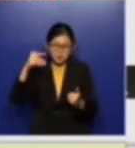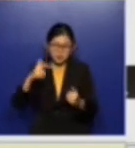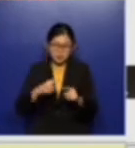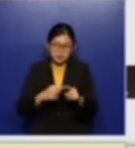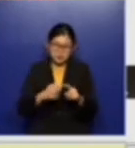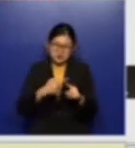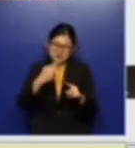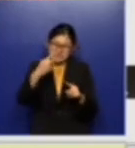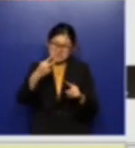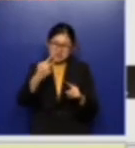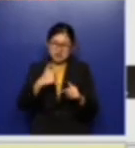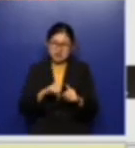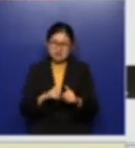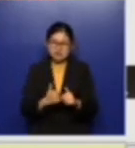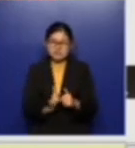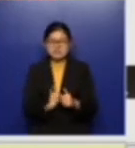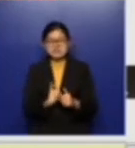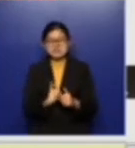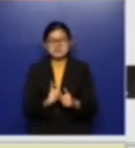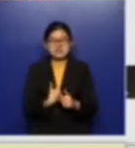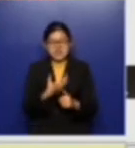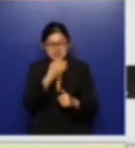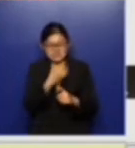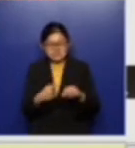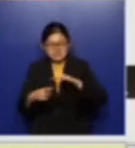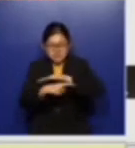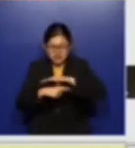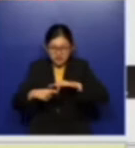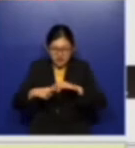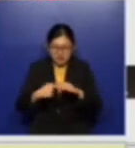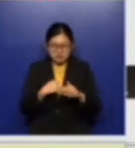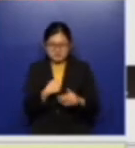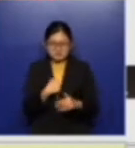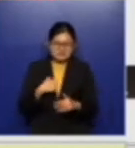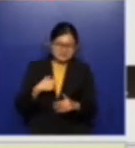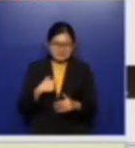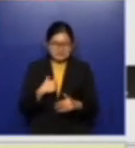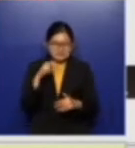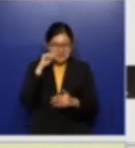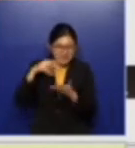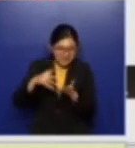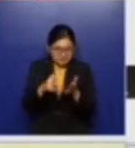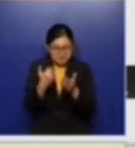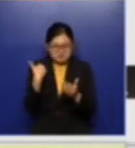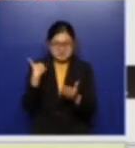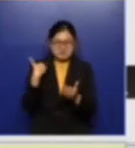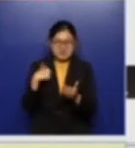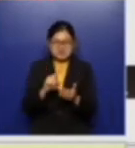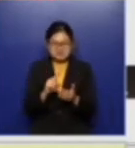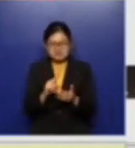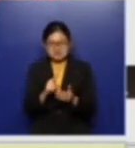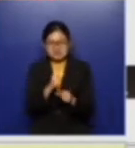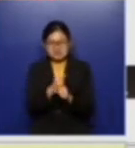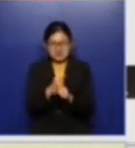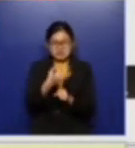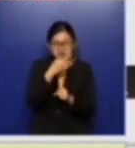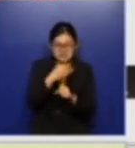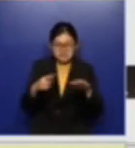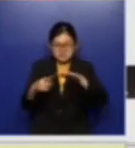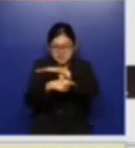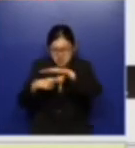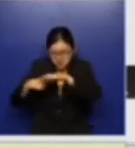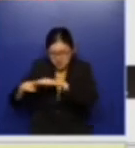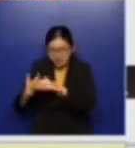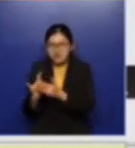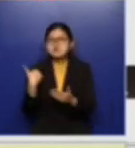ศษชาวนาใจคอไม่ดีว่าน้ำจะมีจริงไหมน้ำจะมาไหมและจะได้ทำนาหรือเปล่าผมยก